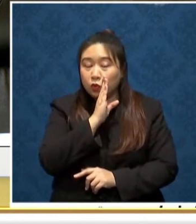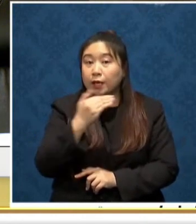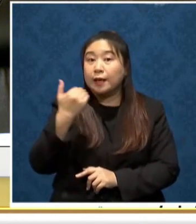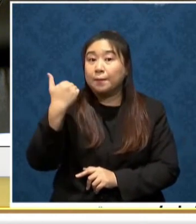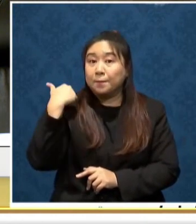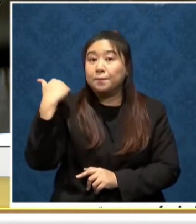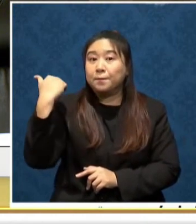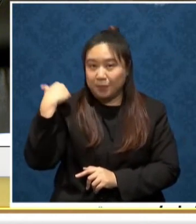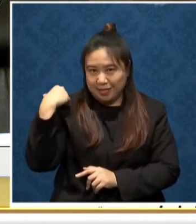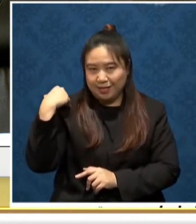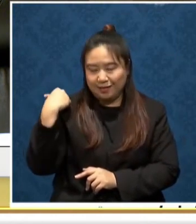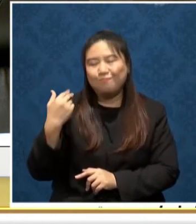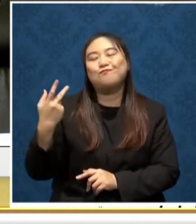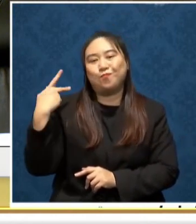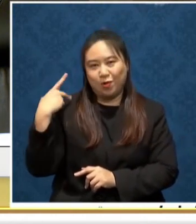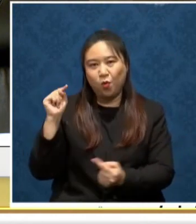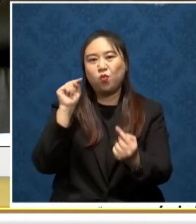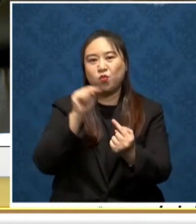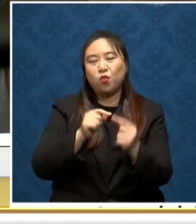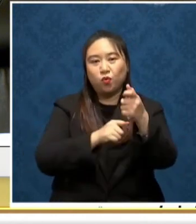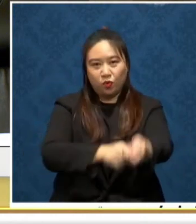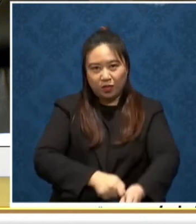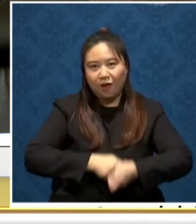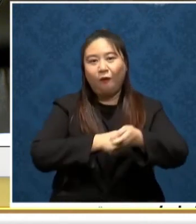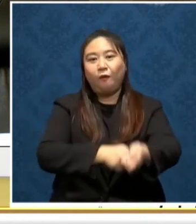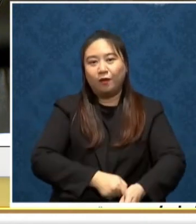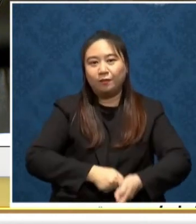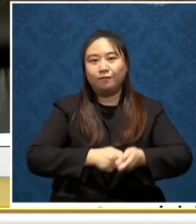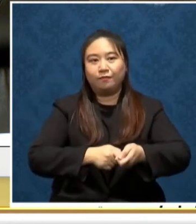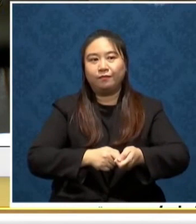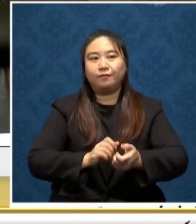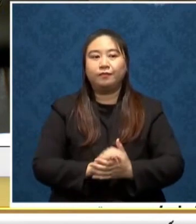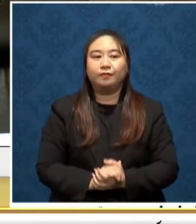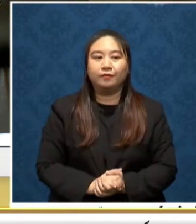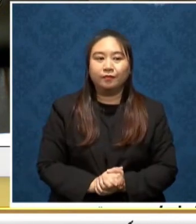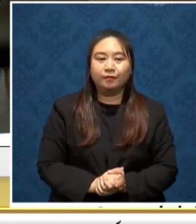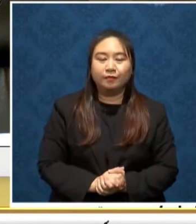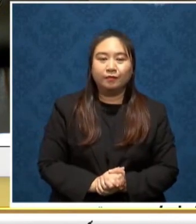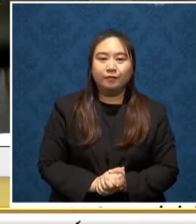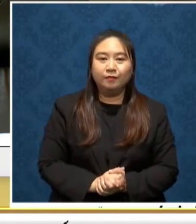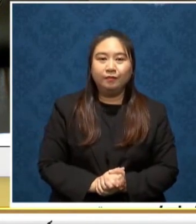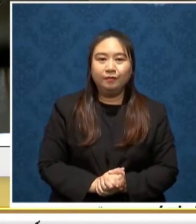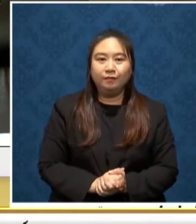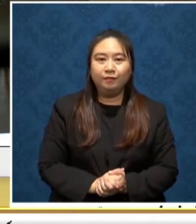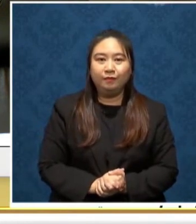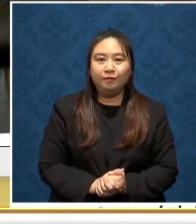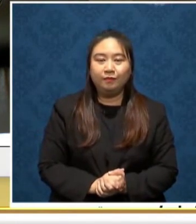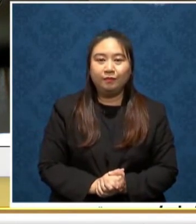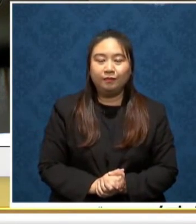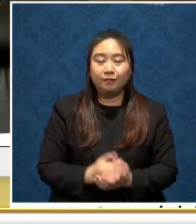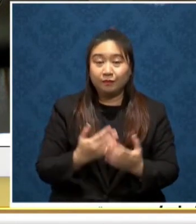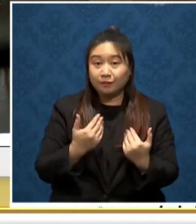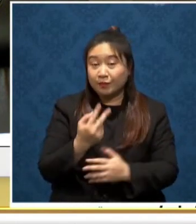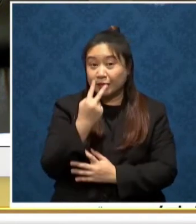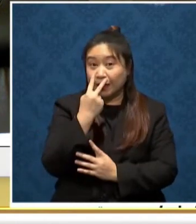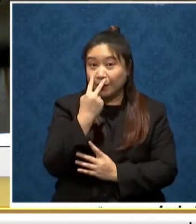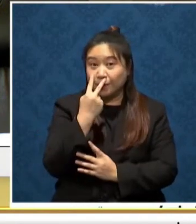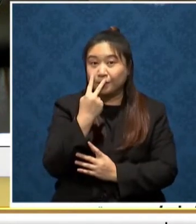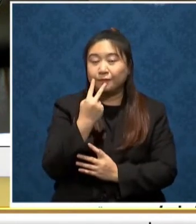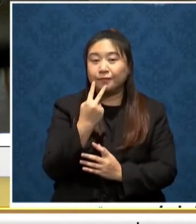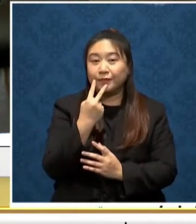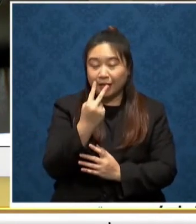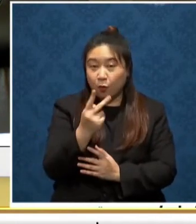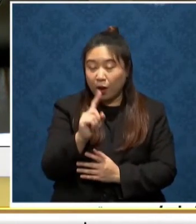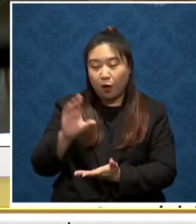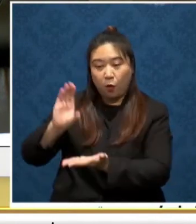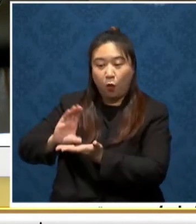ก็จะเป็นประโยชน์ให้กับพี่น้องเกษตรกรแล้วก็จะเป็นสิ่งที่พิสูจน์ให้เห็นเรื่องของก